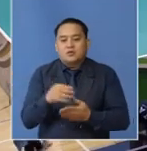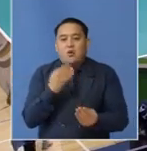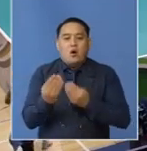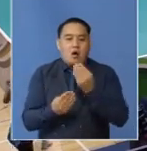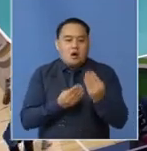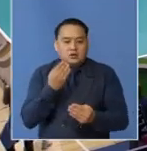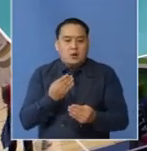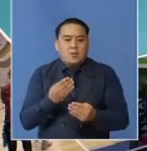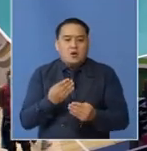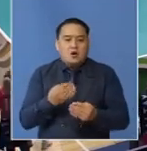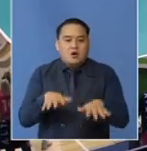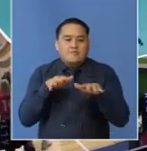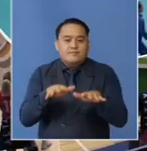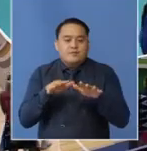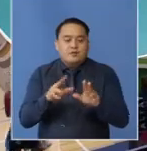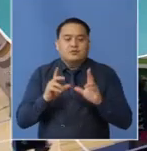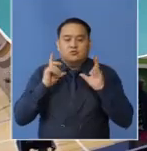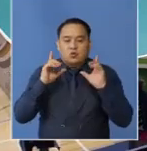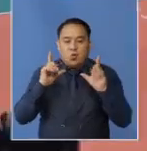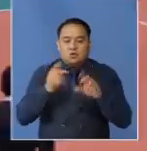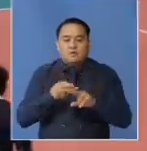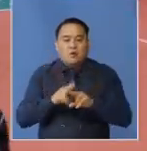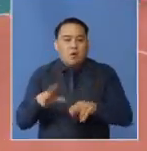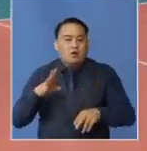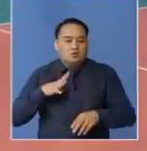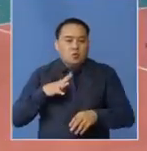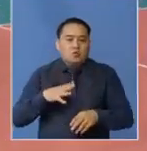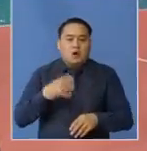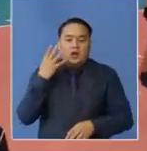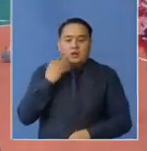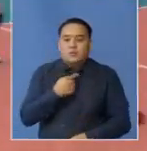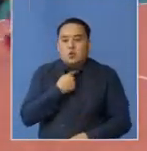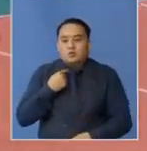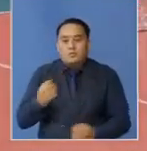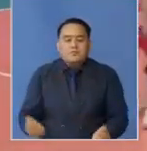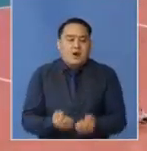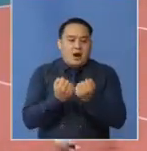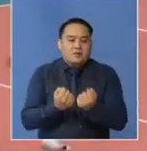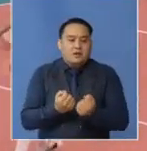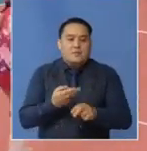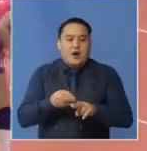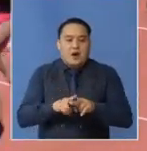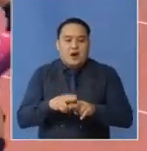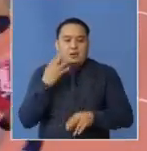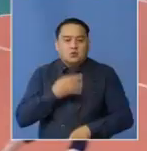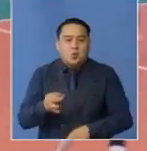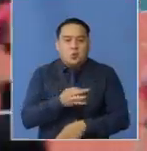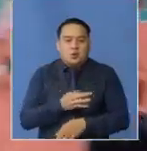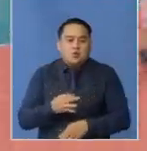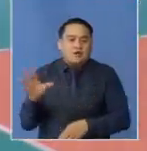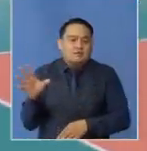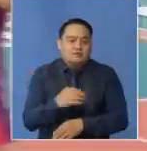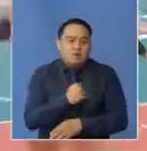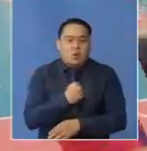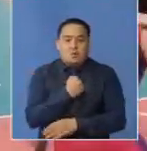матча на площадке скандировали лишь «Вперед, ЖТСУ! Алга, ЖТСУ!». И при такой поддержке, конечно же, ЖТСУ не остался в